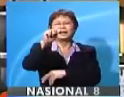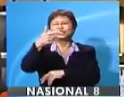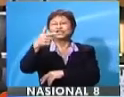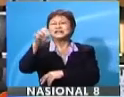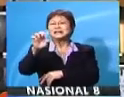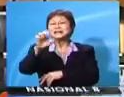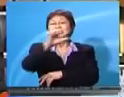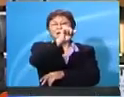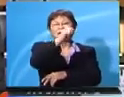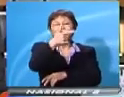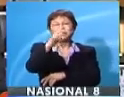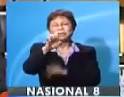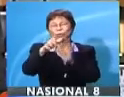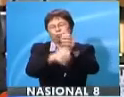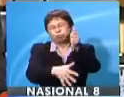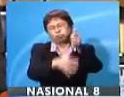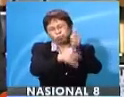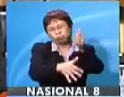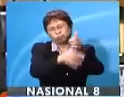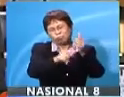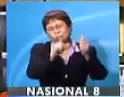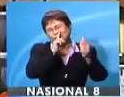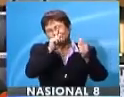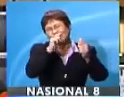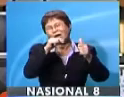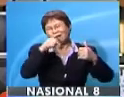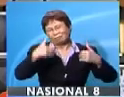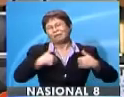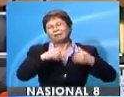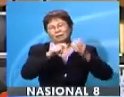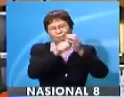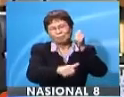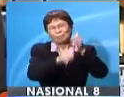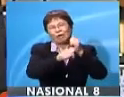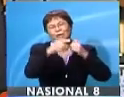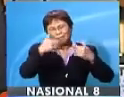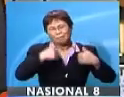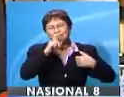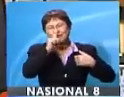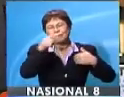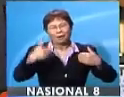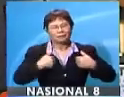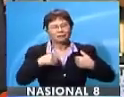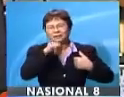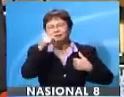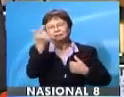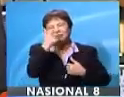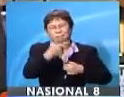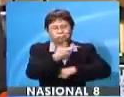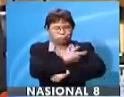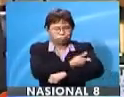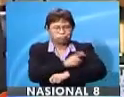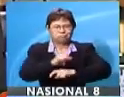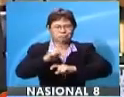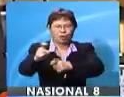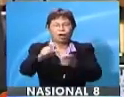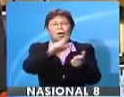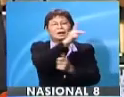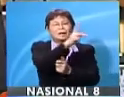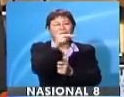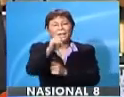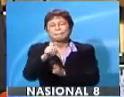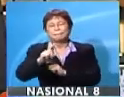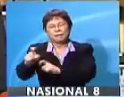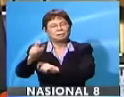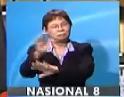penyakit cirit birit ini, yang tu memang ada. Yang tu memang kita tak galakkan, kita tak bagi. Jadi, oleh KK